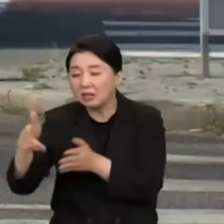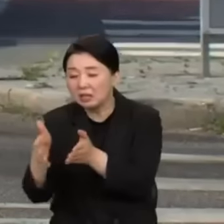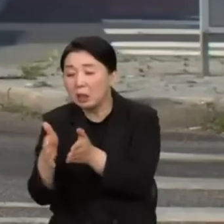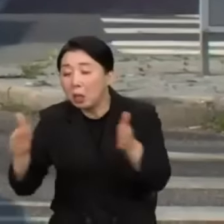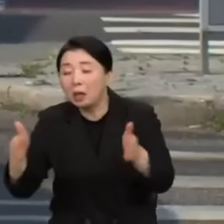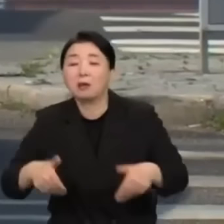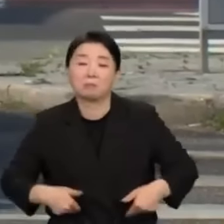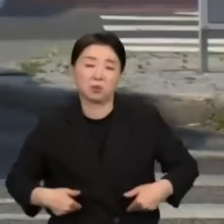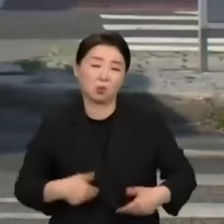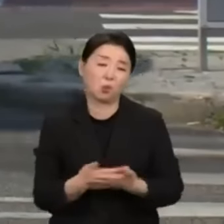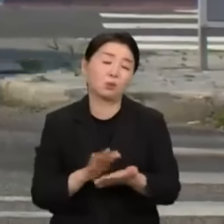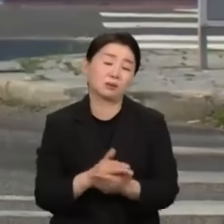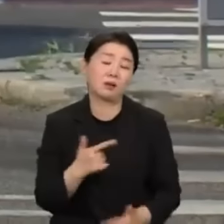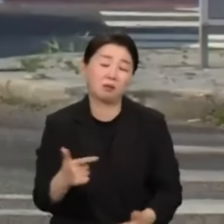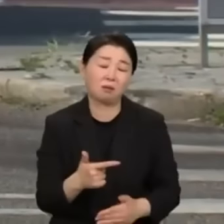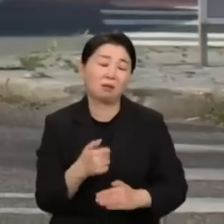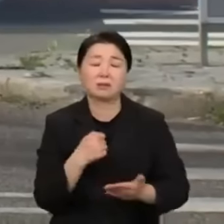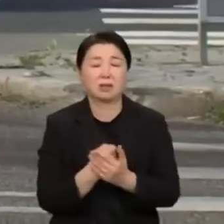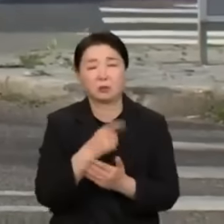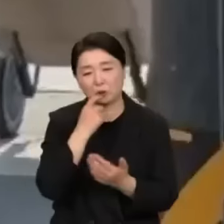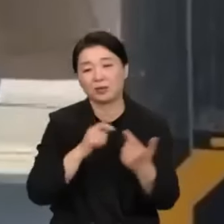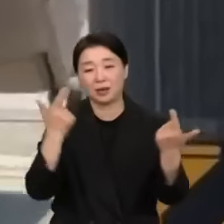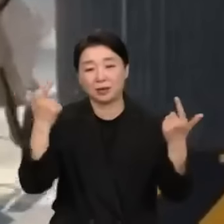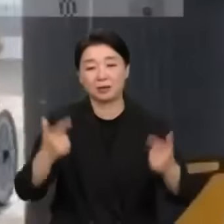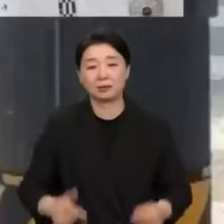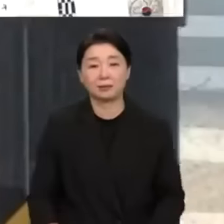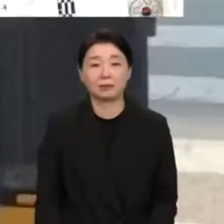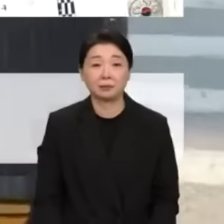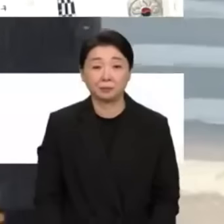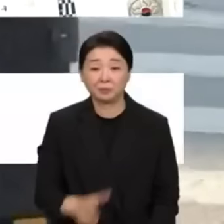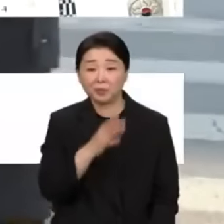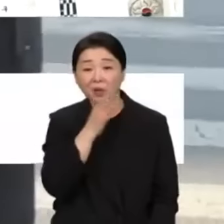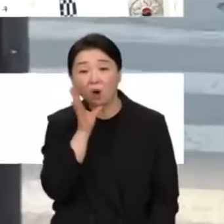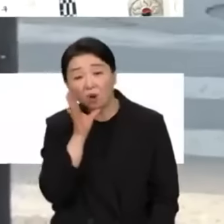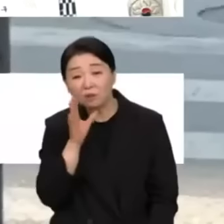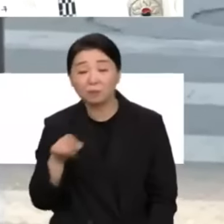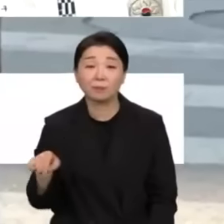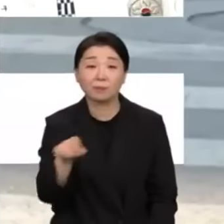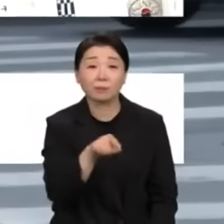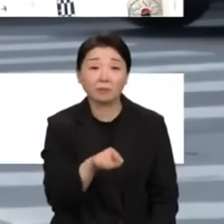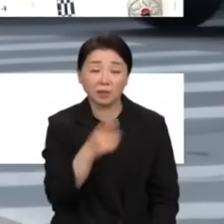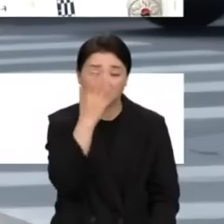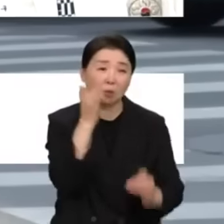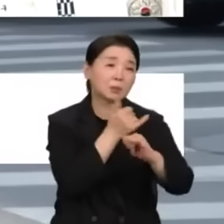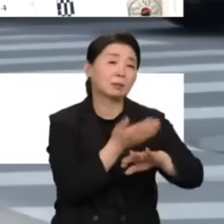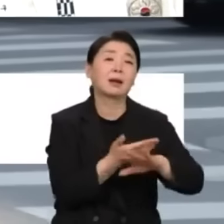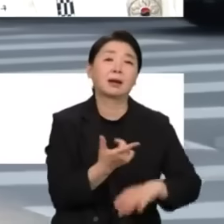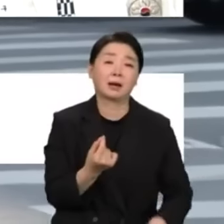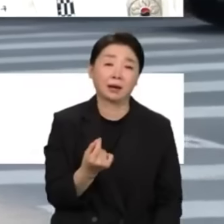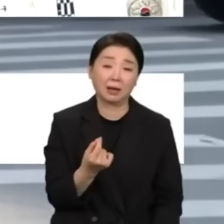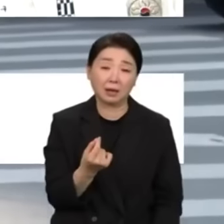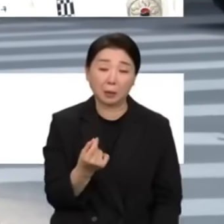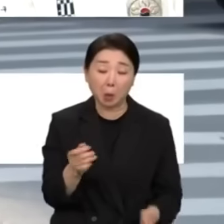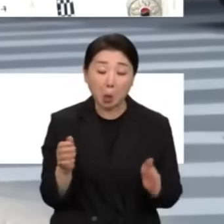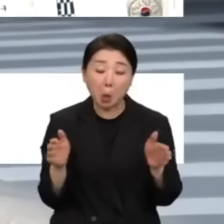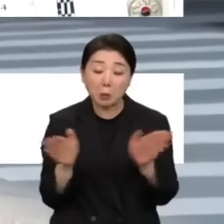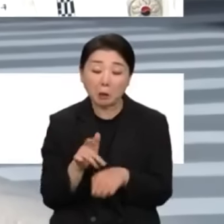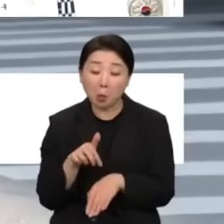공사를 해야 해 현실적으로 쉽지 않습니다. 어르신들은 그 젊은 사람들과 틀리게 짧은 거리를